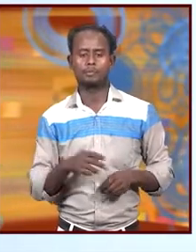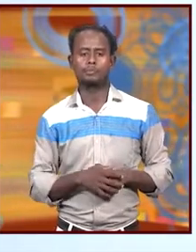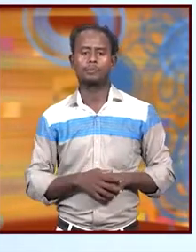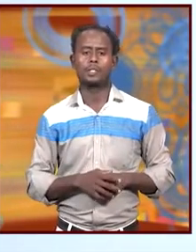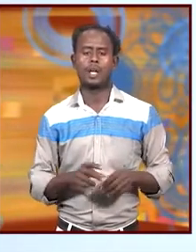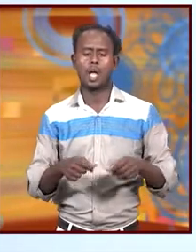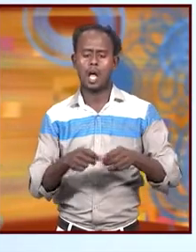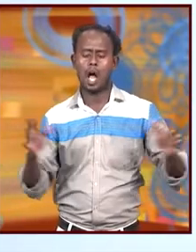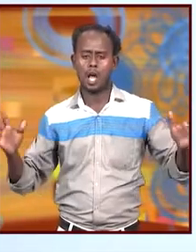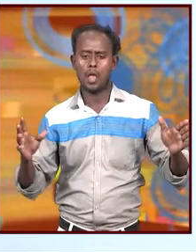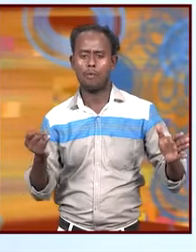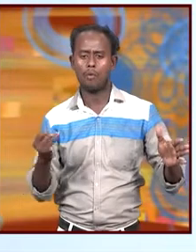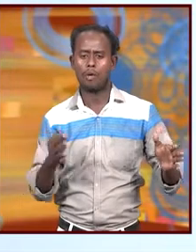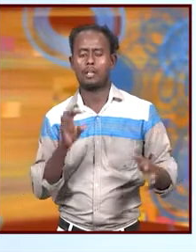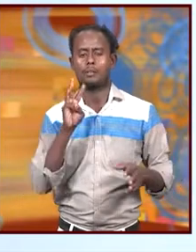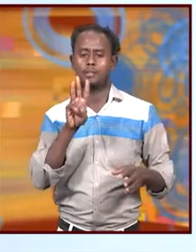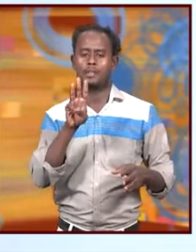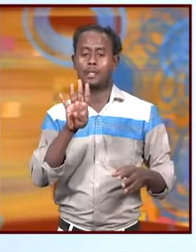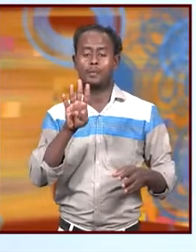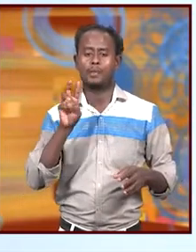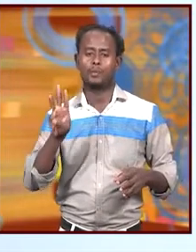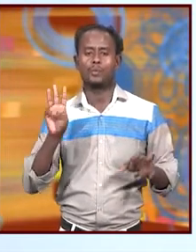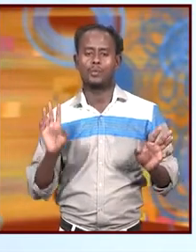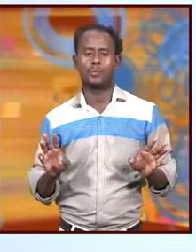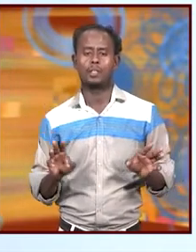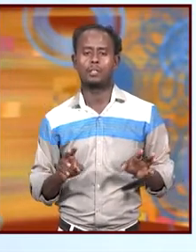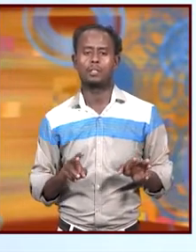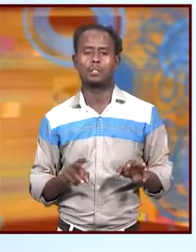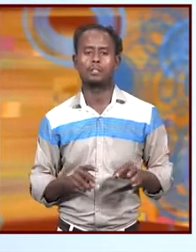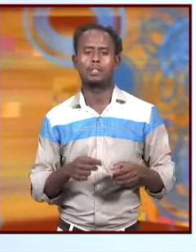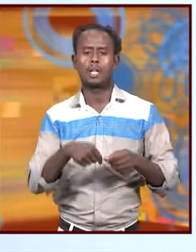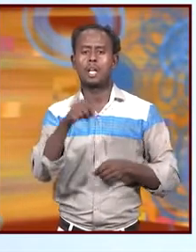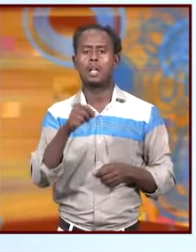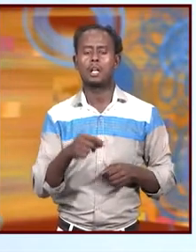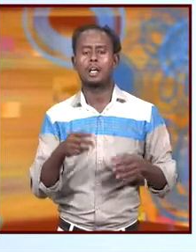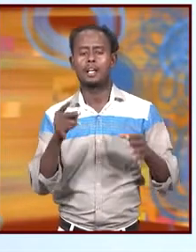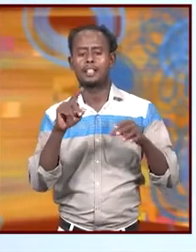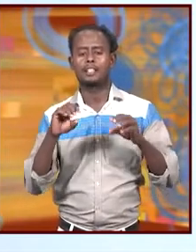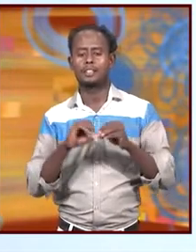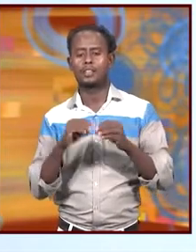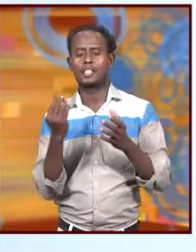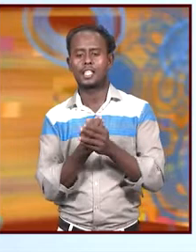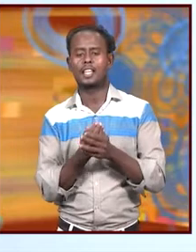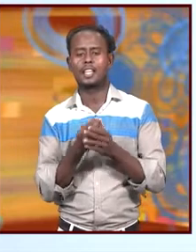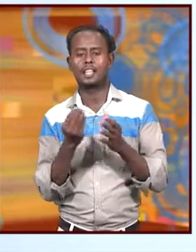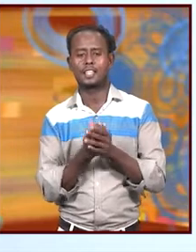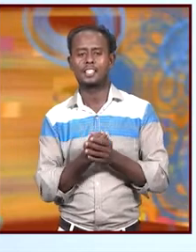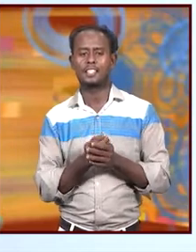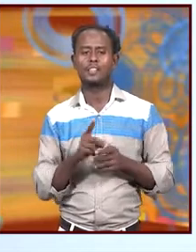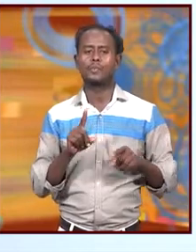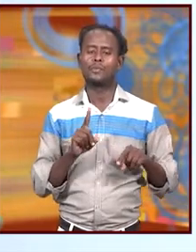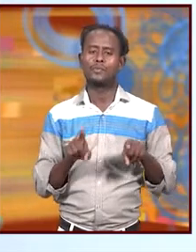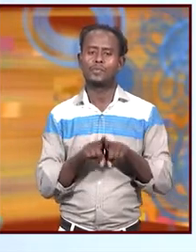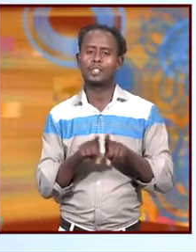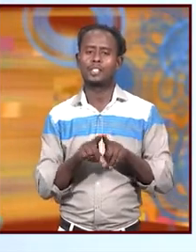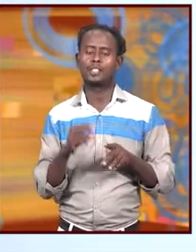அகலம் 43 கிடைத்தாகிவிட்டது. நீளம் பாருங்கள், அகலத்தோடு இணைந்திருக்கிறது. அதனால் நீளத்திற்கு